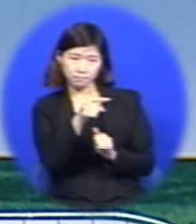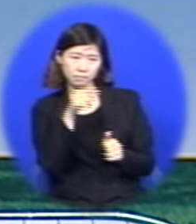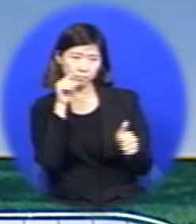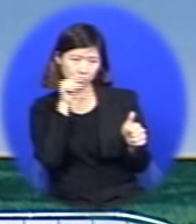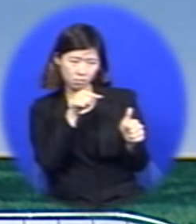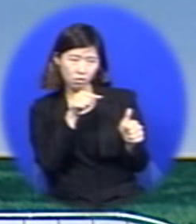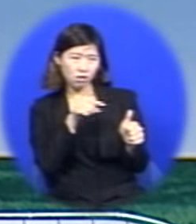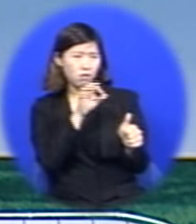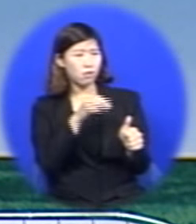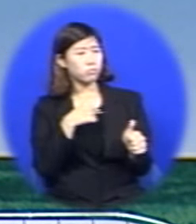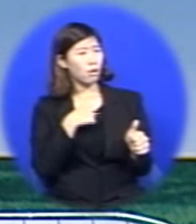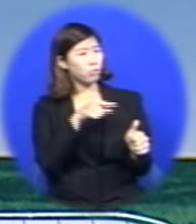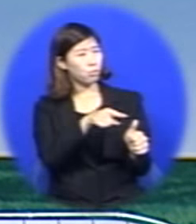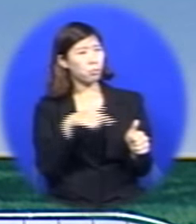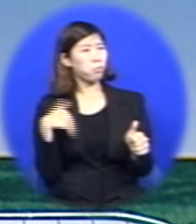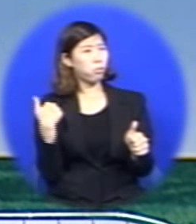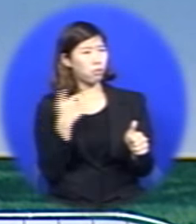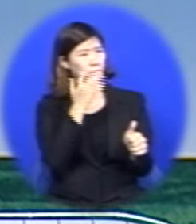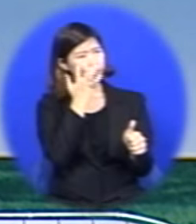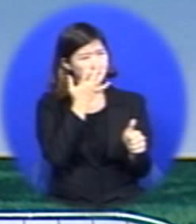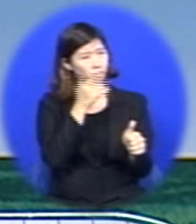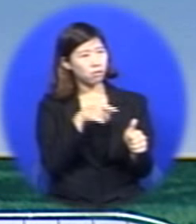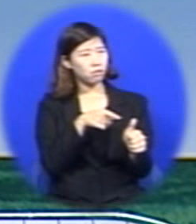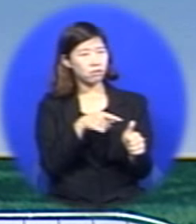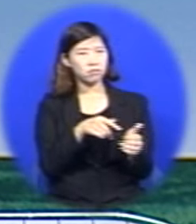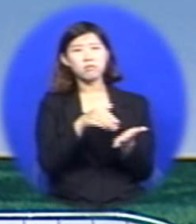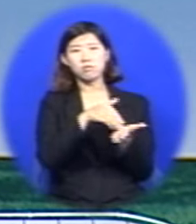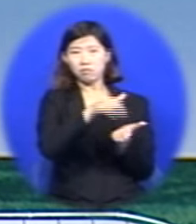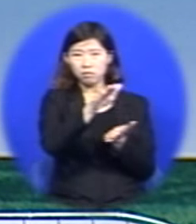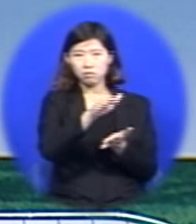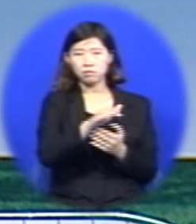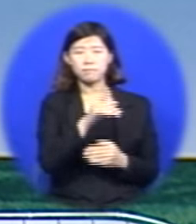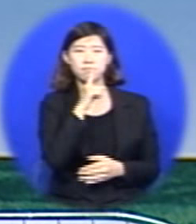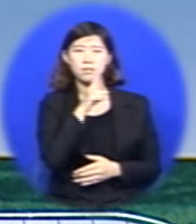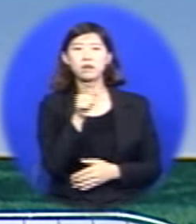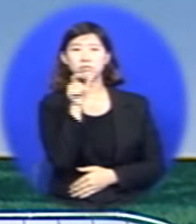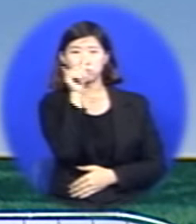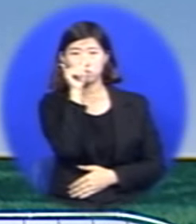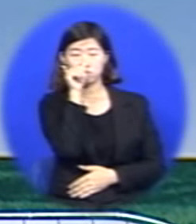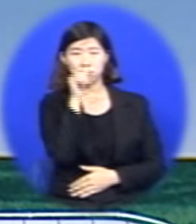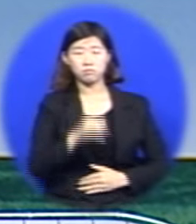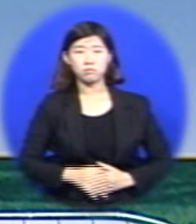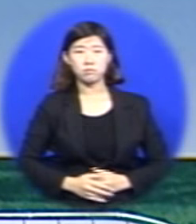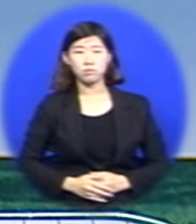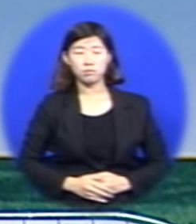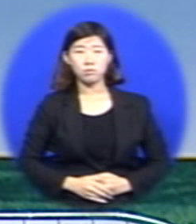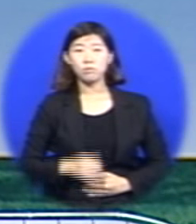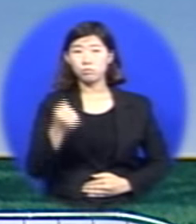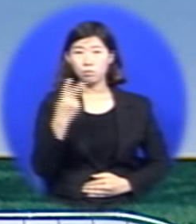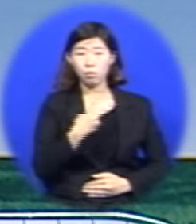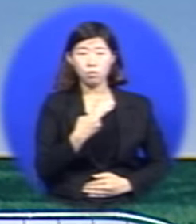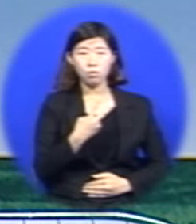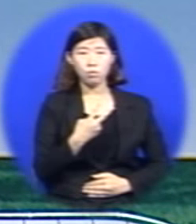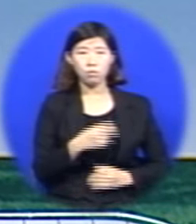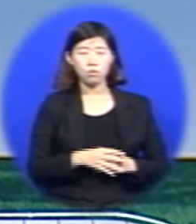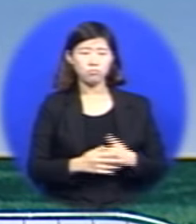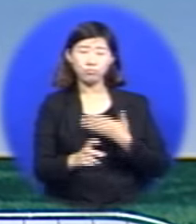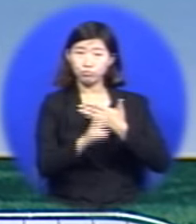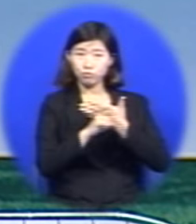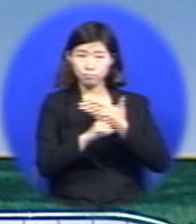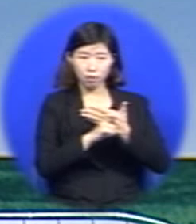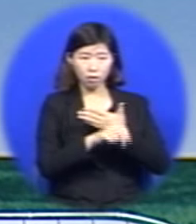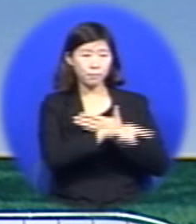너를 도무지 알지 못한다라고 말할 것이라고 말씀하셨습니다. 그러면서 말씀하기를 불법을 행하는